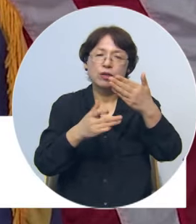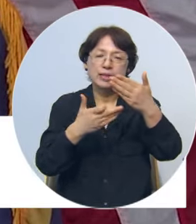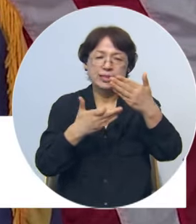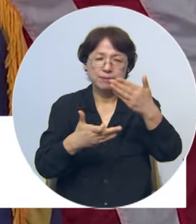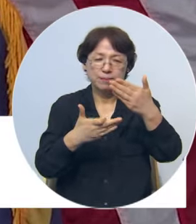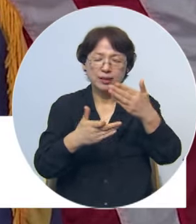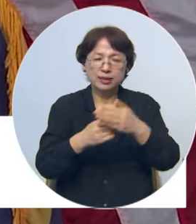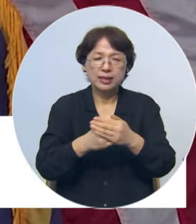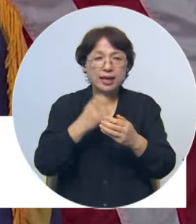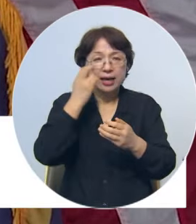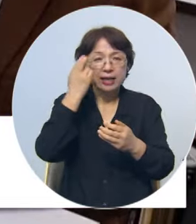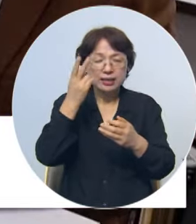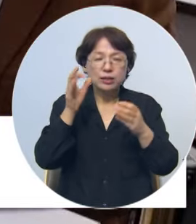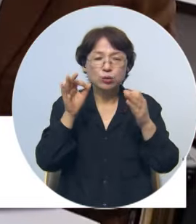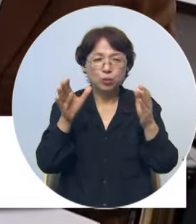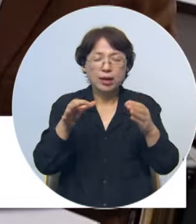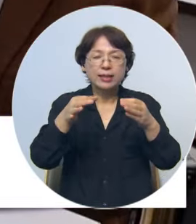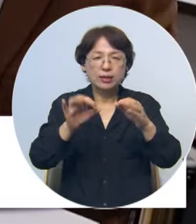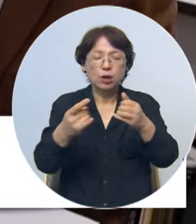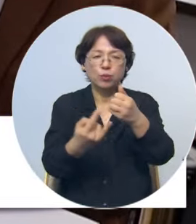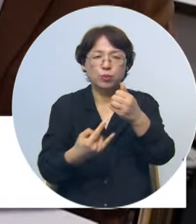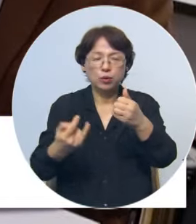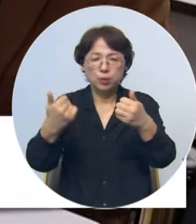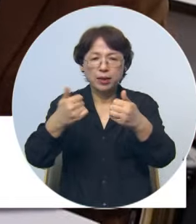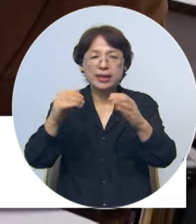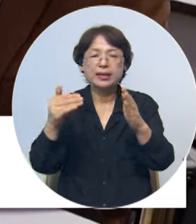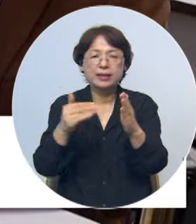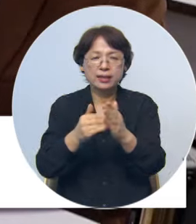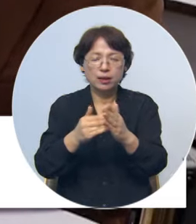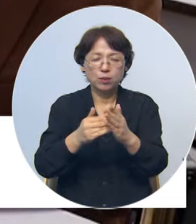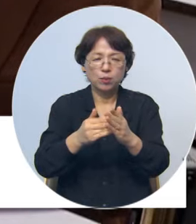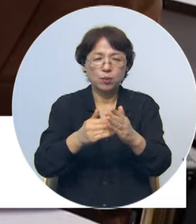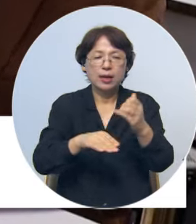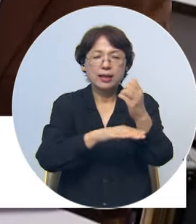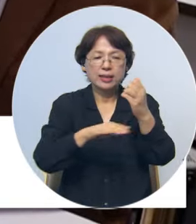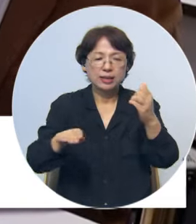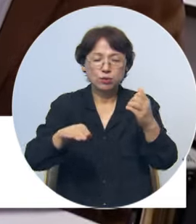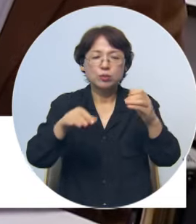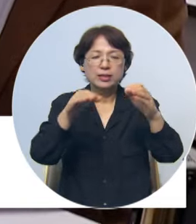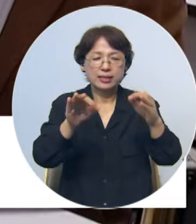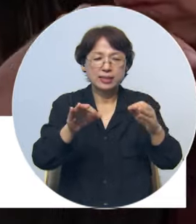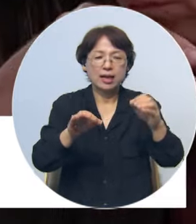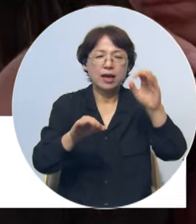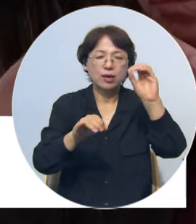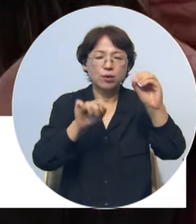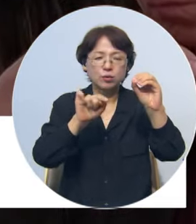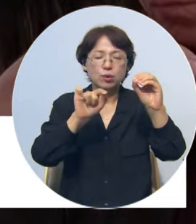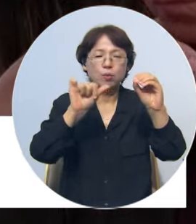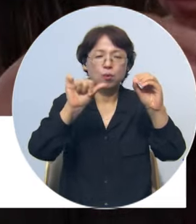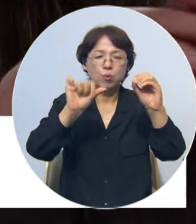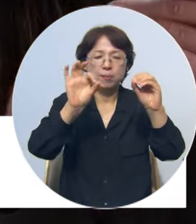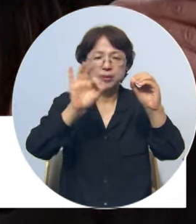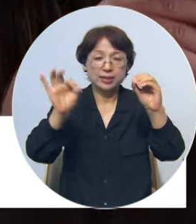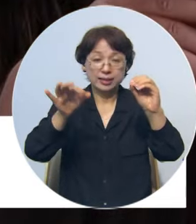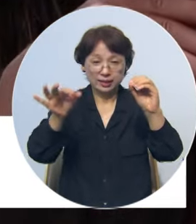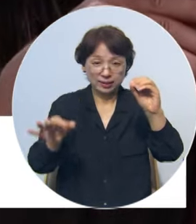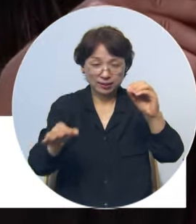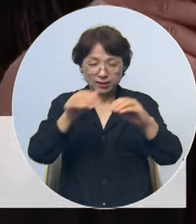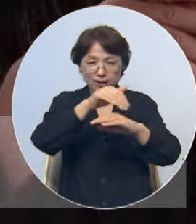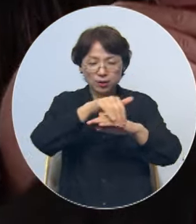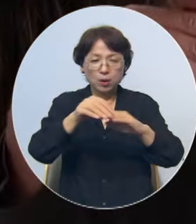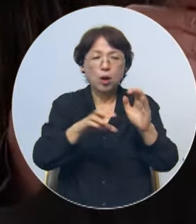FOMC 회의를 마무리하고 기준금리를 4.75에서 5%로 0.5%포인트 내리기로 했습니다.